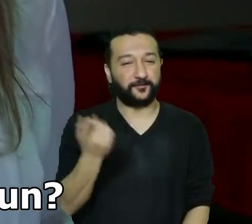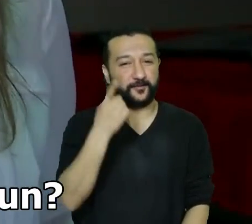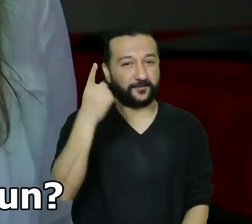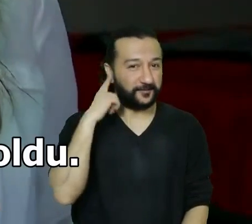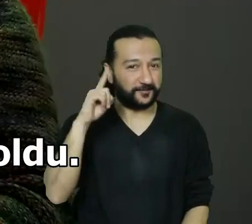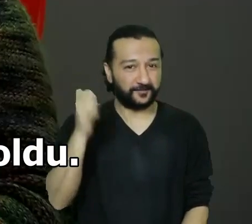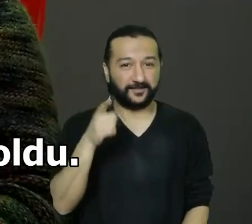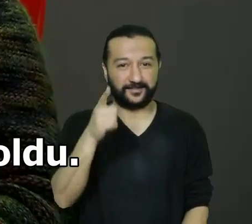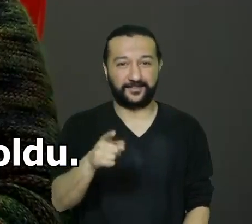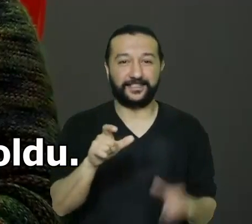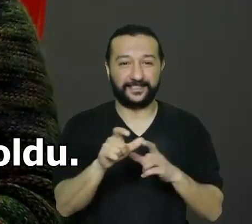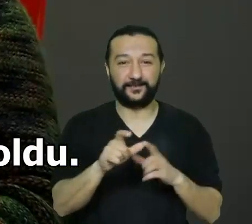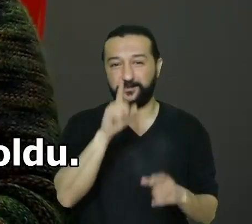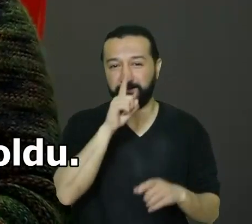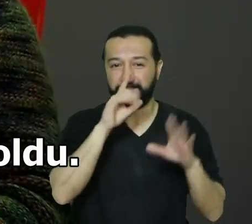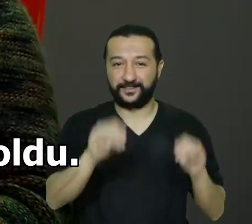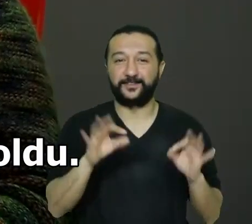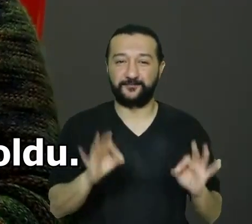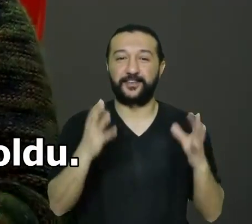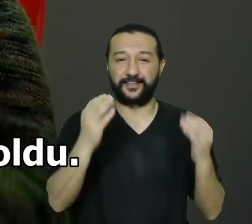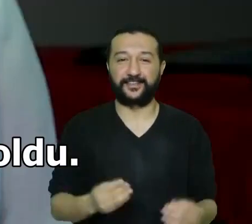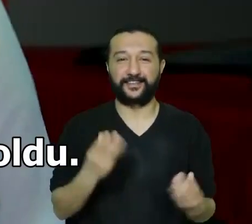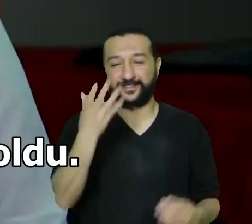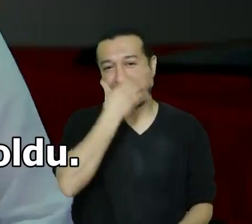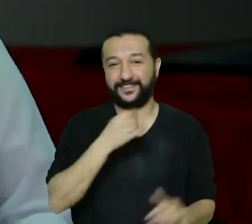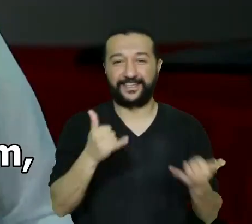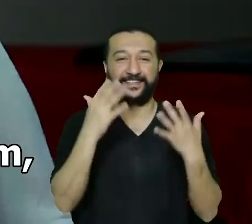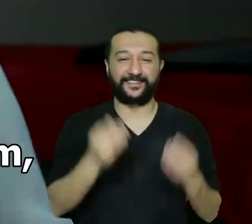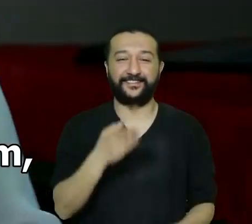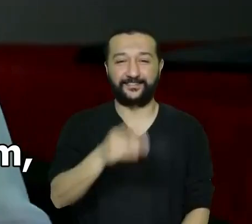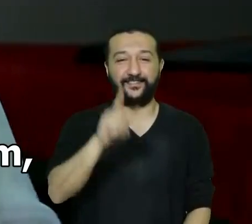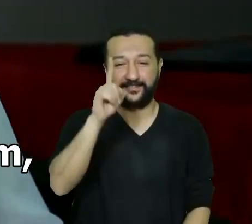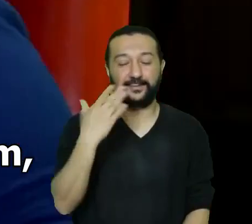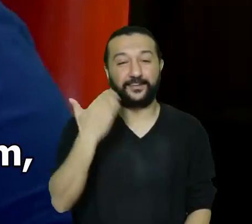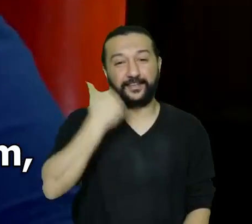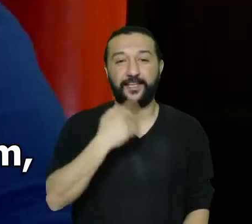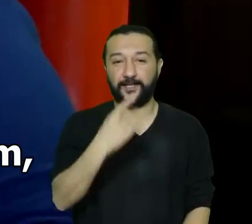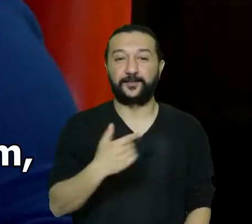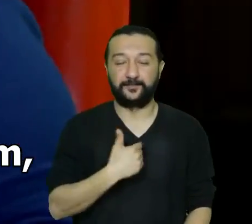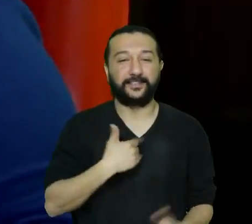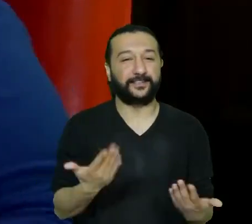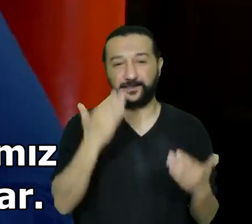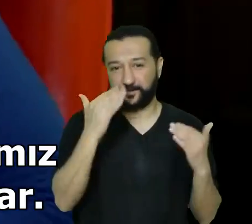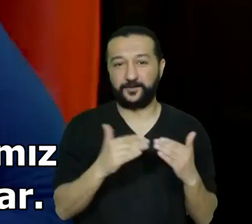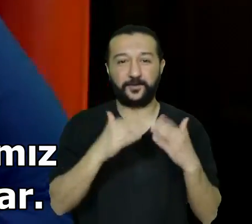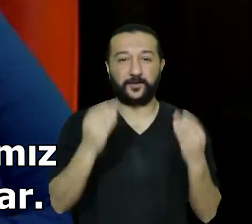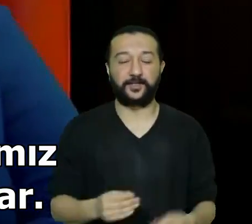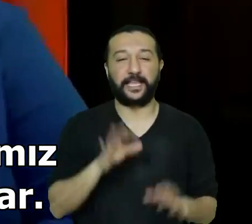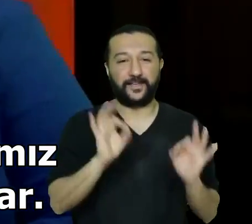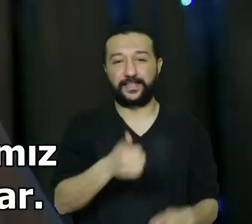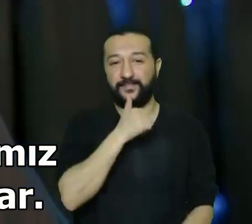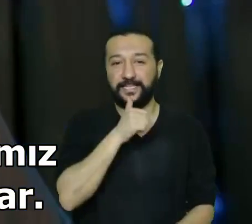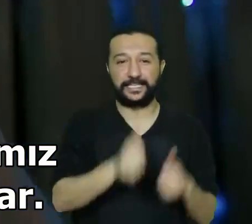söylüyor, duyuyor musun? Serpil sus ya, böyle daha iyi oldu. Ne güzel eğleniriz ya. Vallahi ne yalan söyleyeyim, ben de havaya girdim. Evet